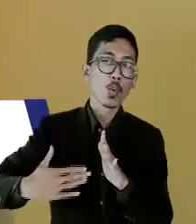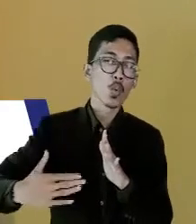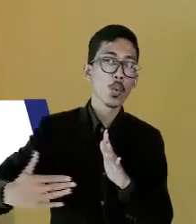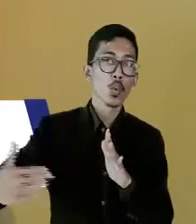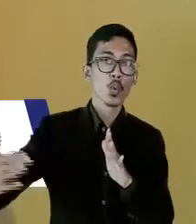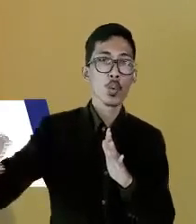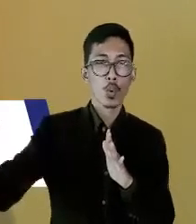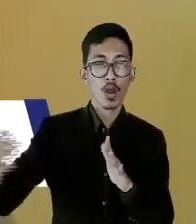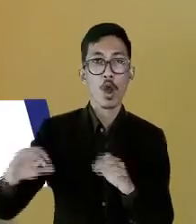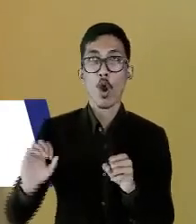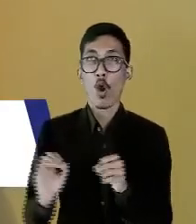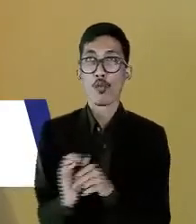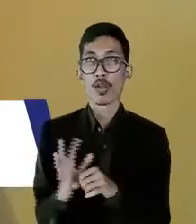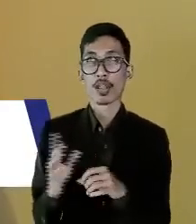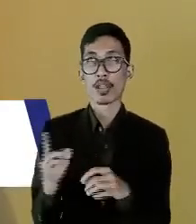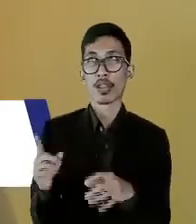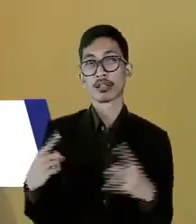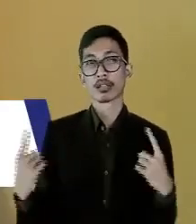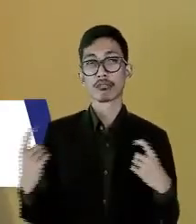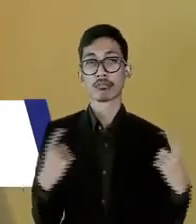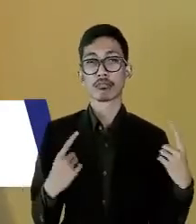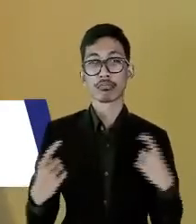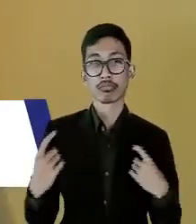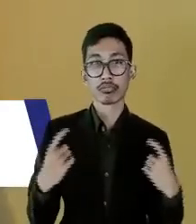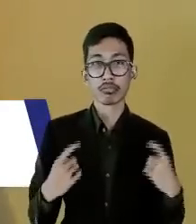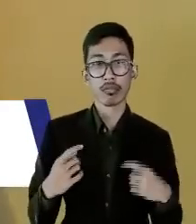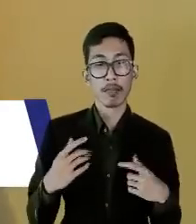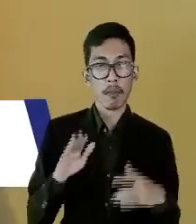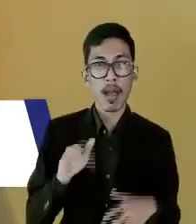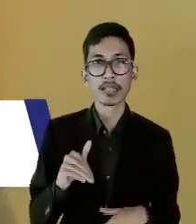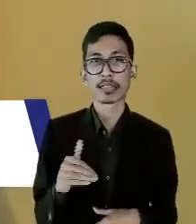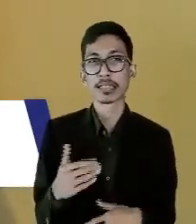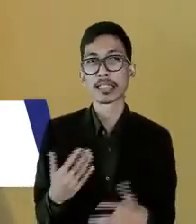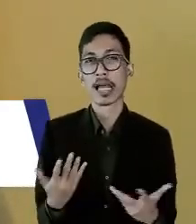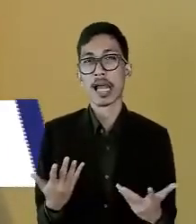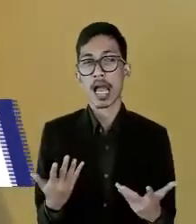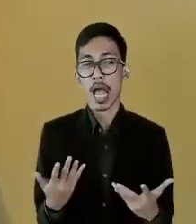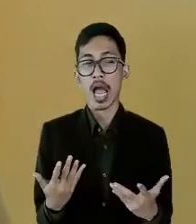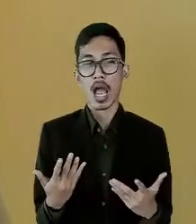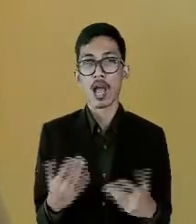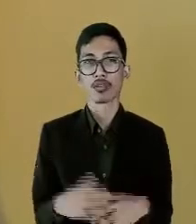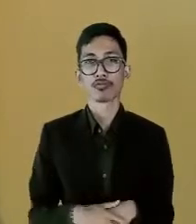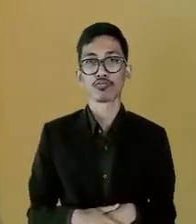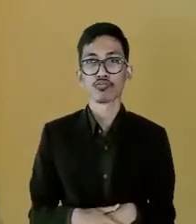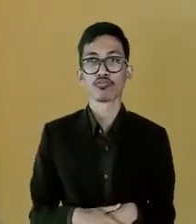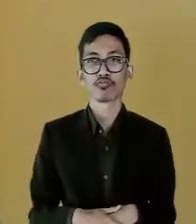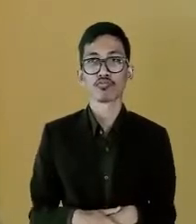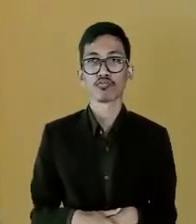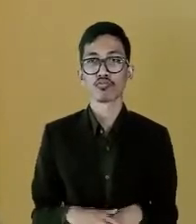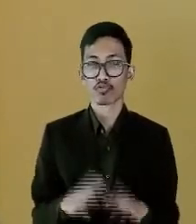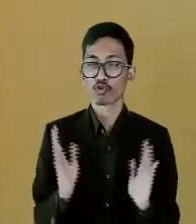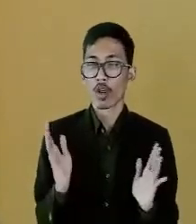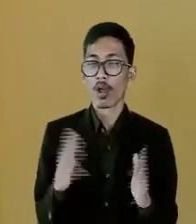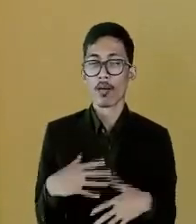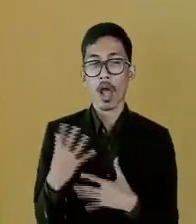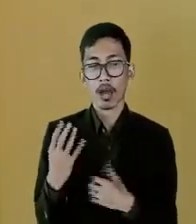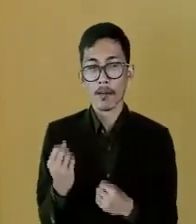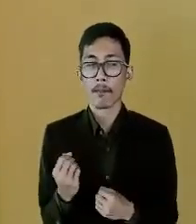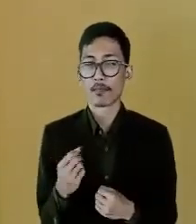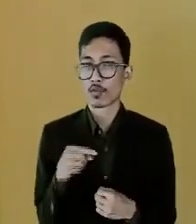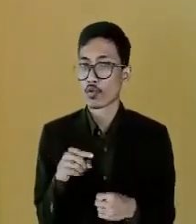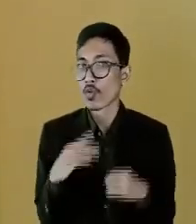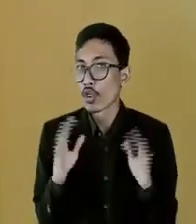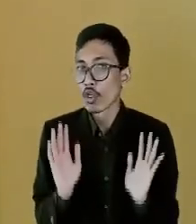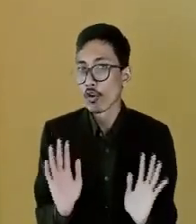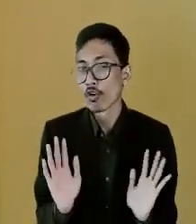ketika COVID masih ada di sekitar kita. Mungkin itu penyampaian pesan dan harapan saya